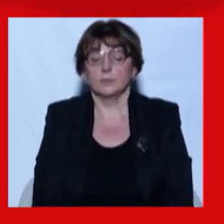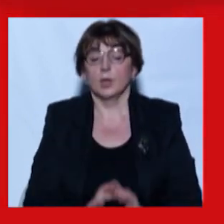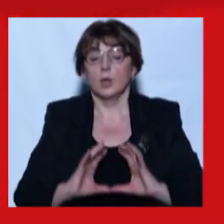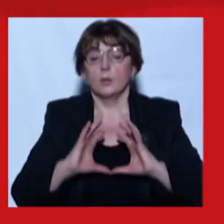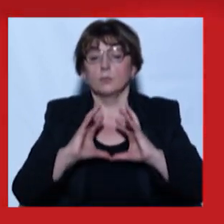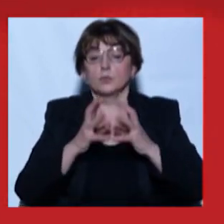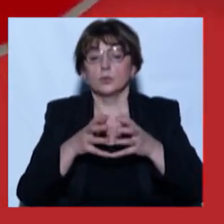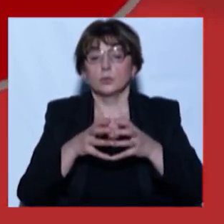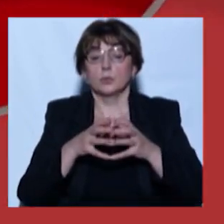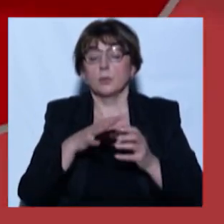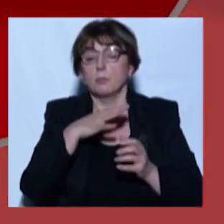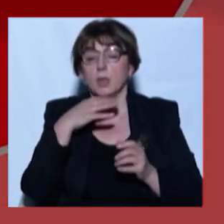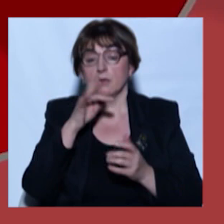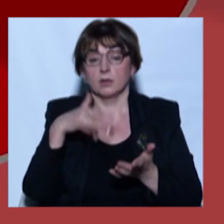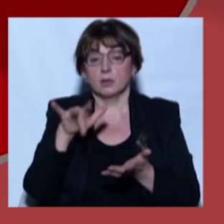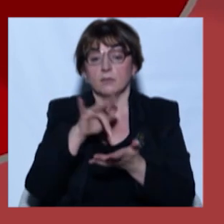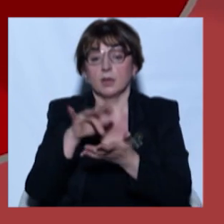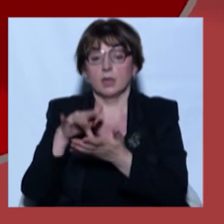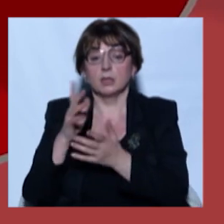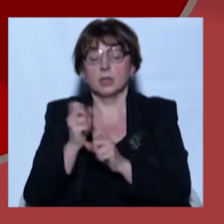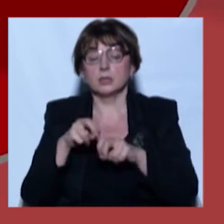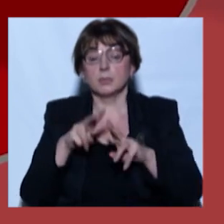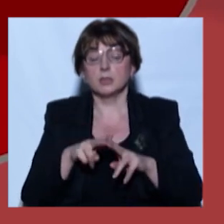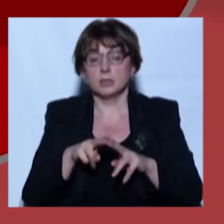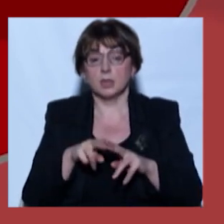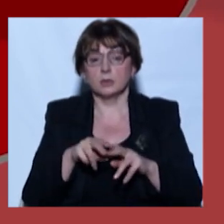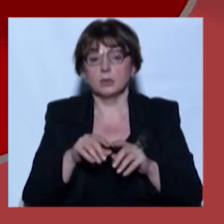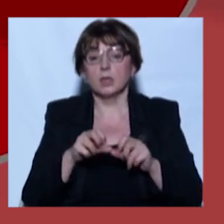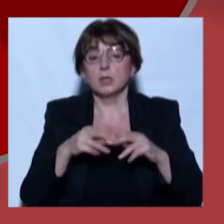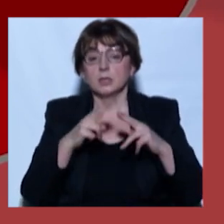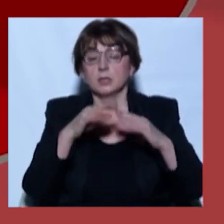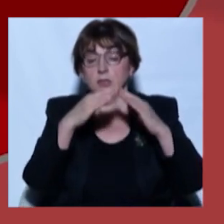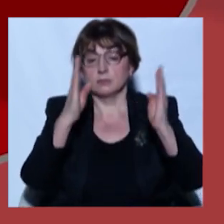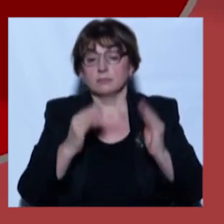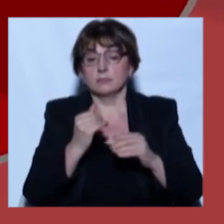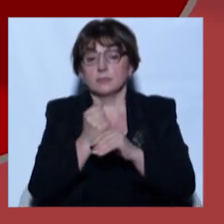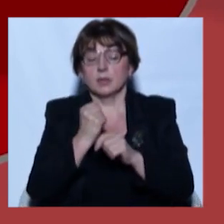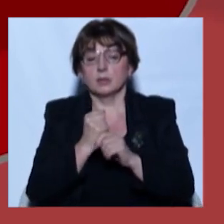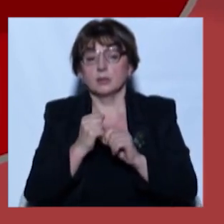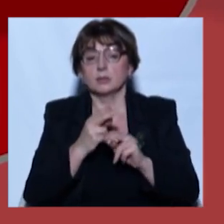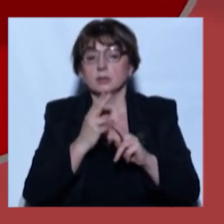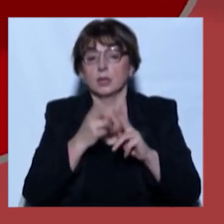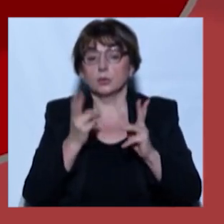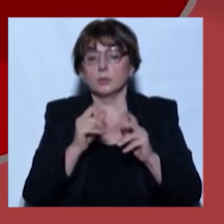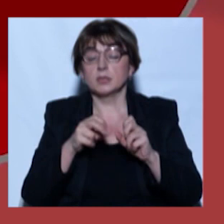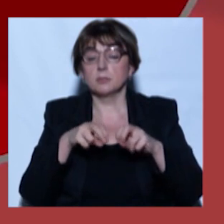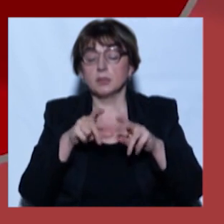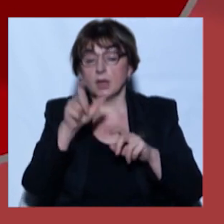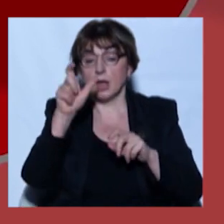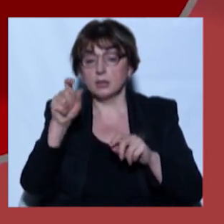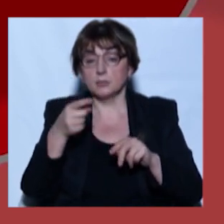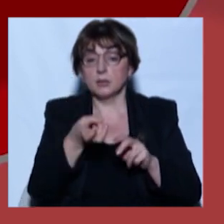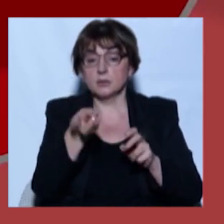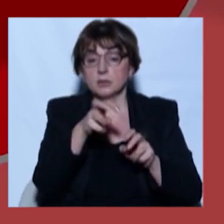სოფლიოს უამრავ ქვეყანაში მოწყობილია სპეციალური სეისმური სადგურები, სადაც დგას სეისმოგრაფები და